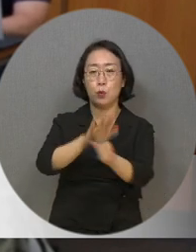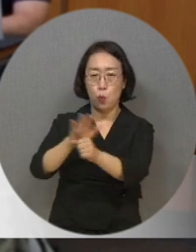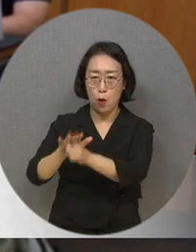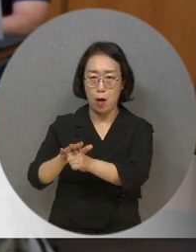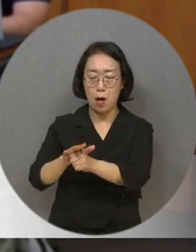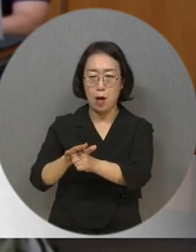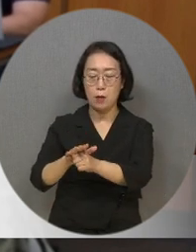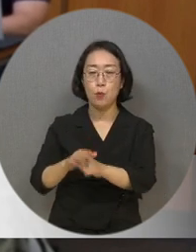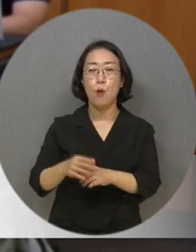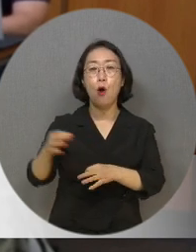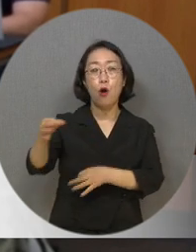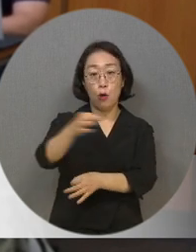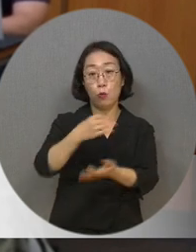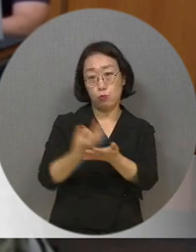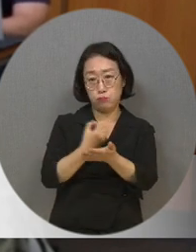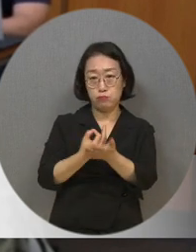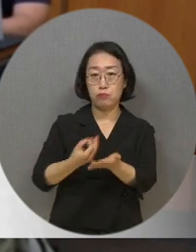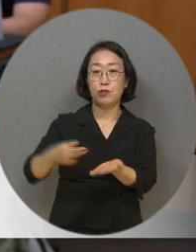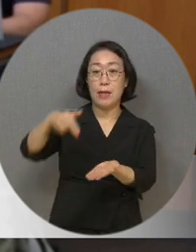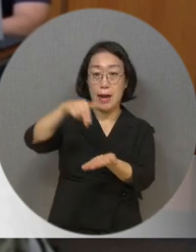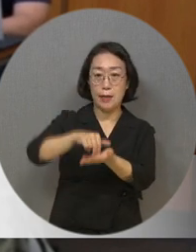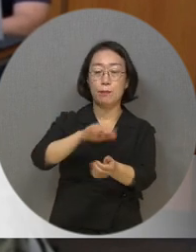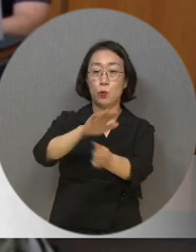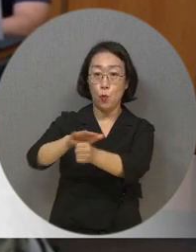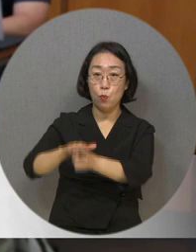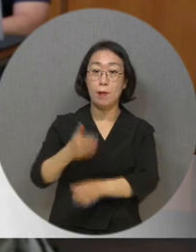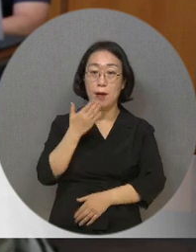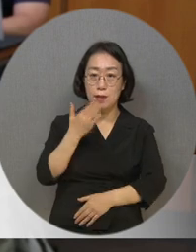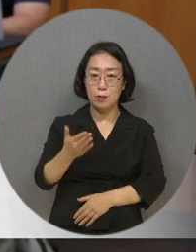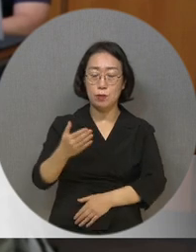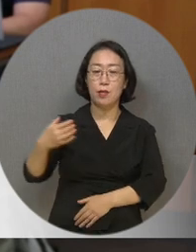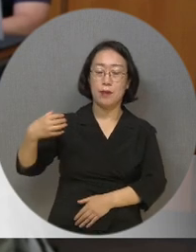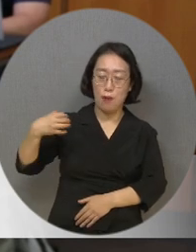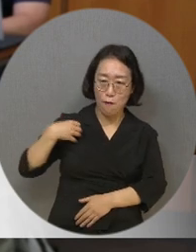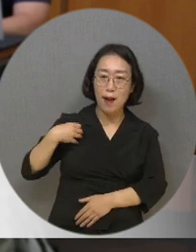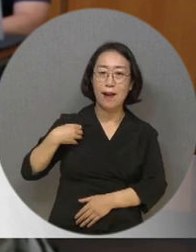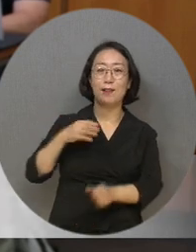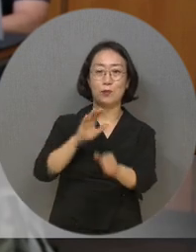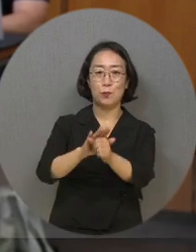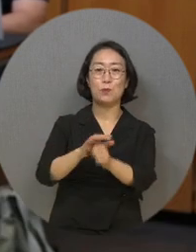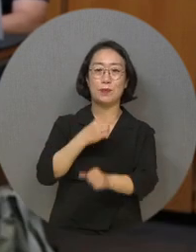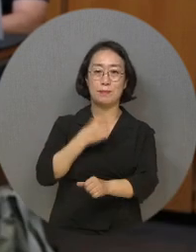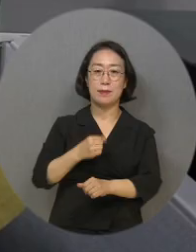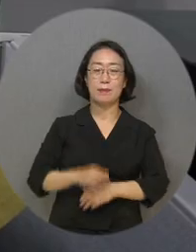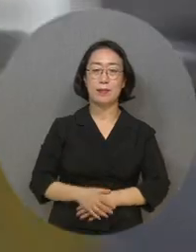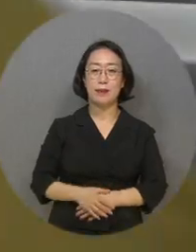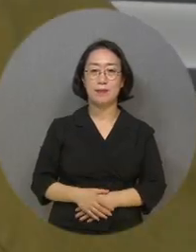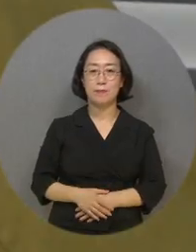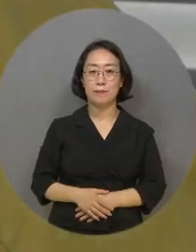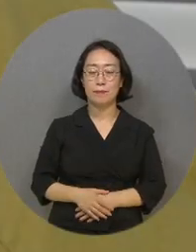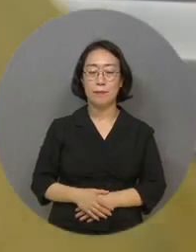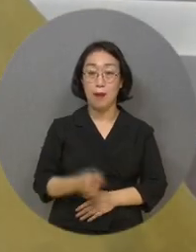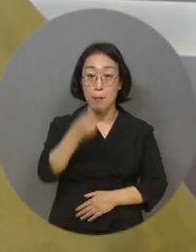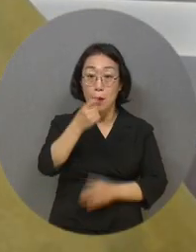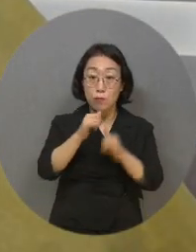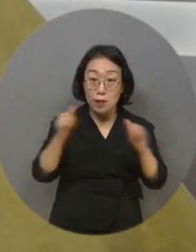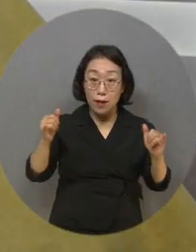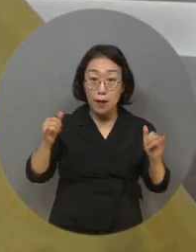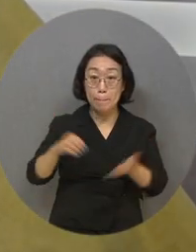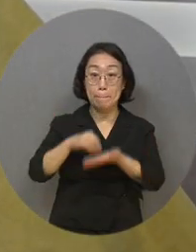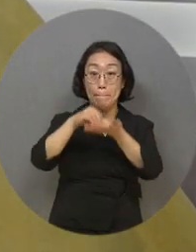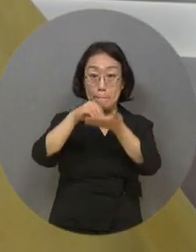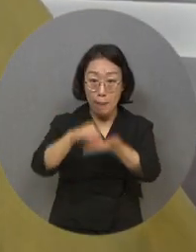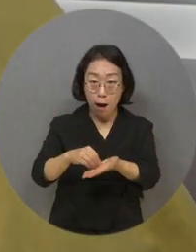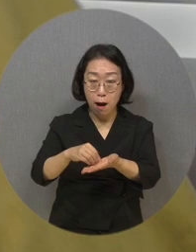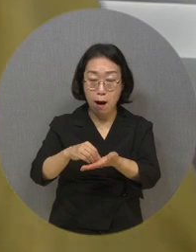경제적 자립에 도움이 될 수 있는 그런 역할을 하려고 합니다. 수강생들은 체계적인